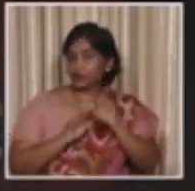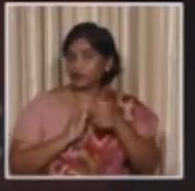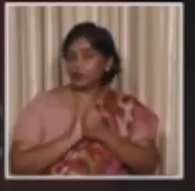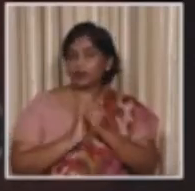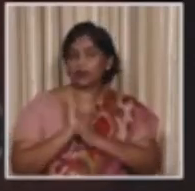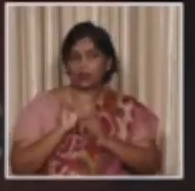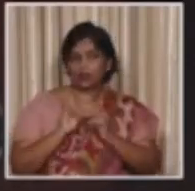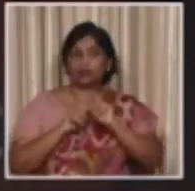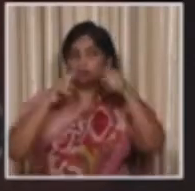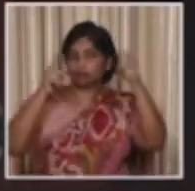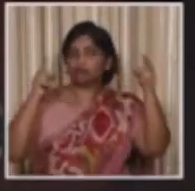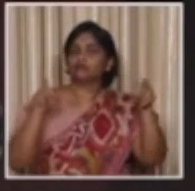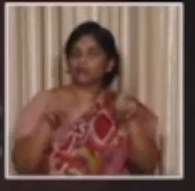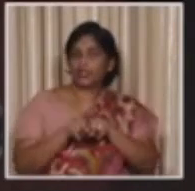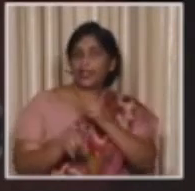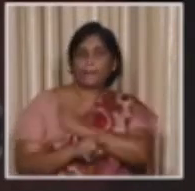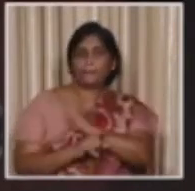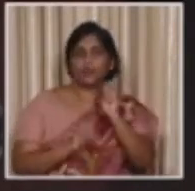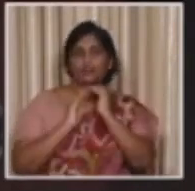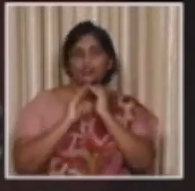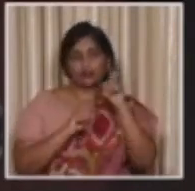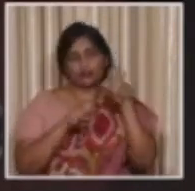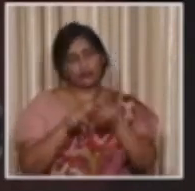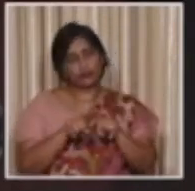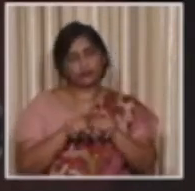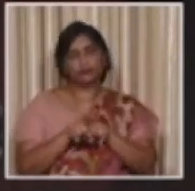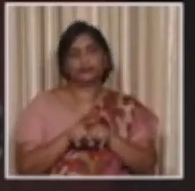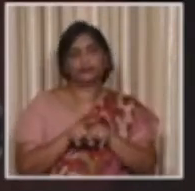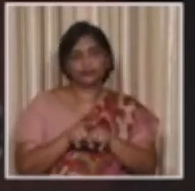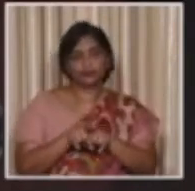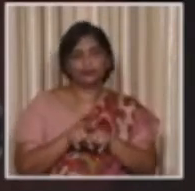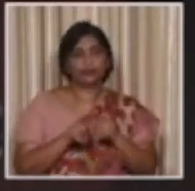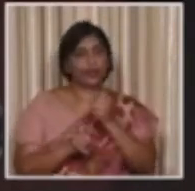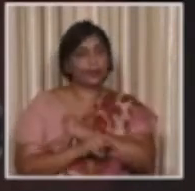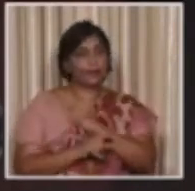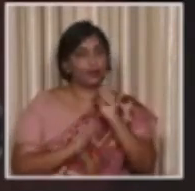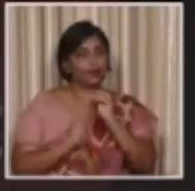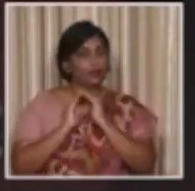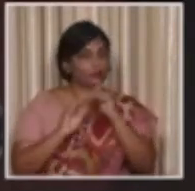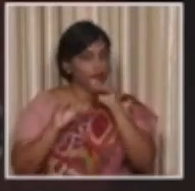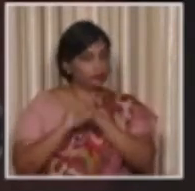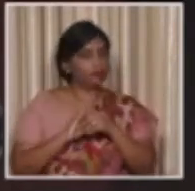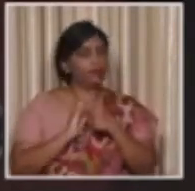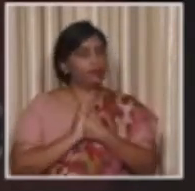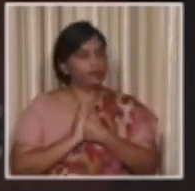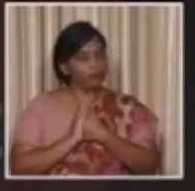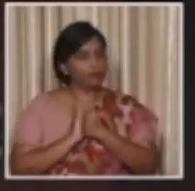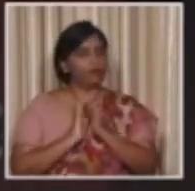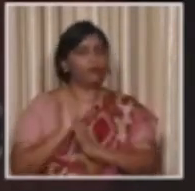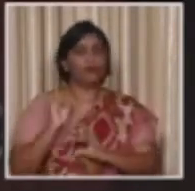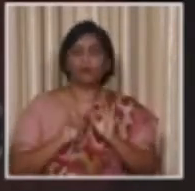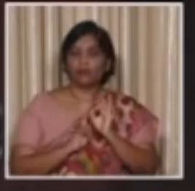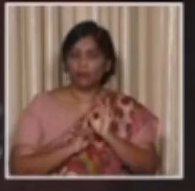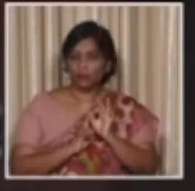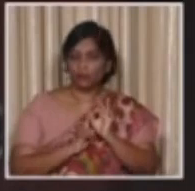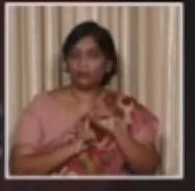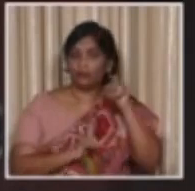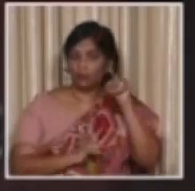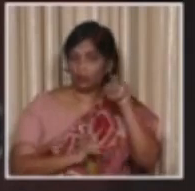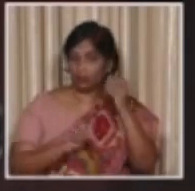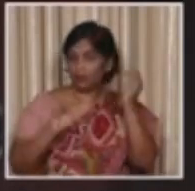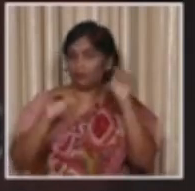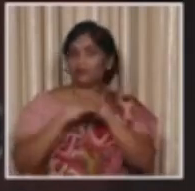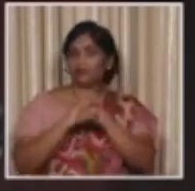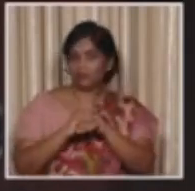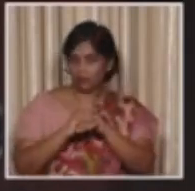ඇමතිතුමනි අනික් තැන්වලත් තත්ත්වය බොහෝ තැන්වල එහෙමයි. ඒ නිසා තානාපති කාර්යාල වලින් ගරු ඇමතිතුමා ඔබතුමා